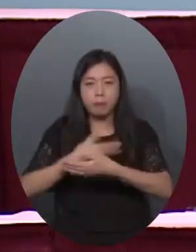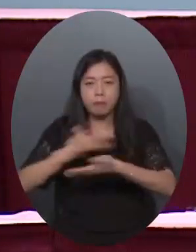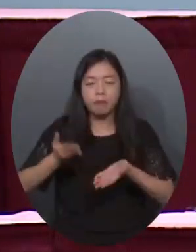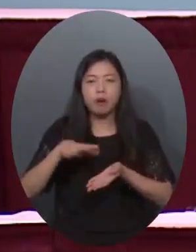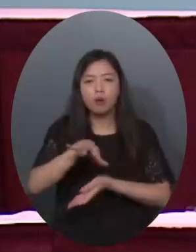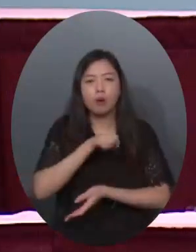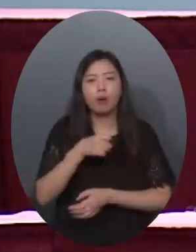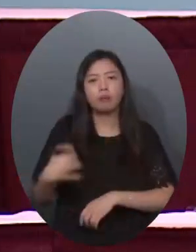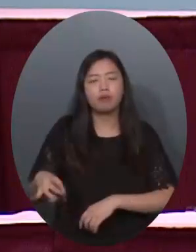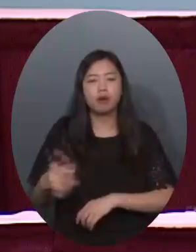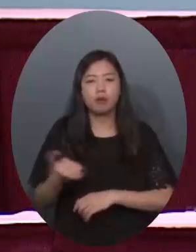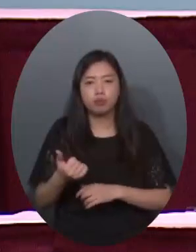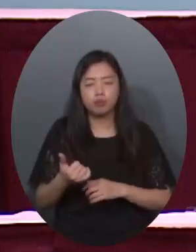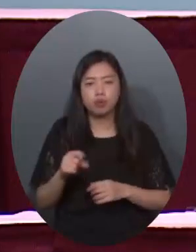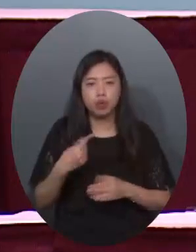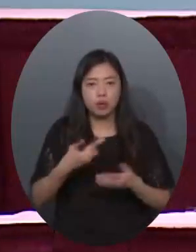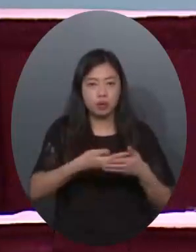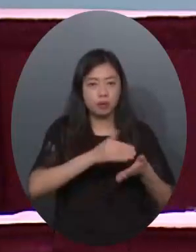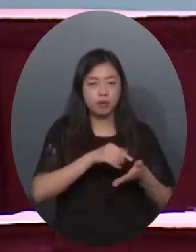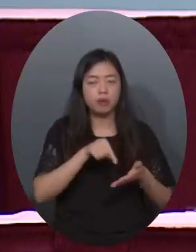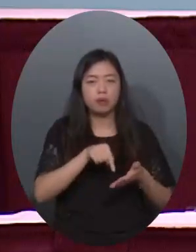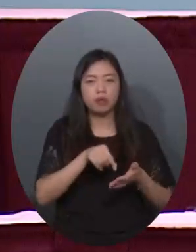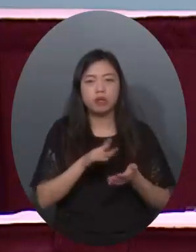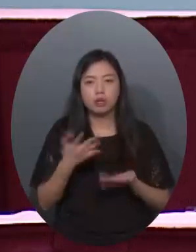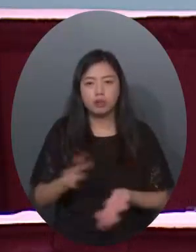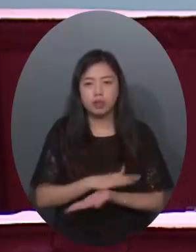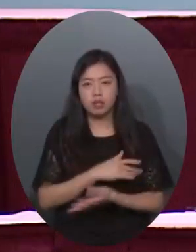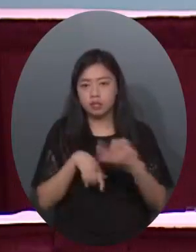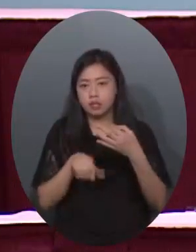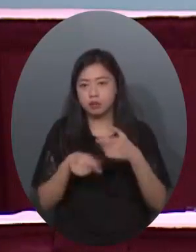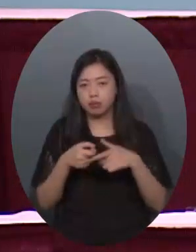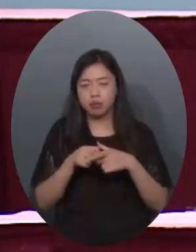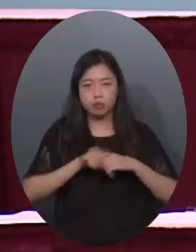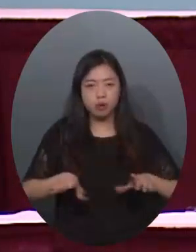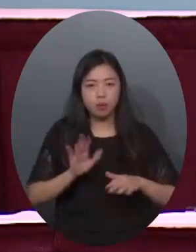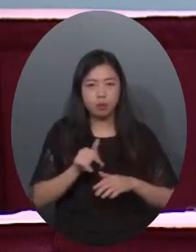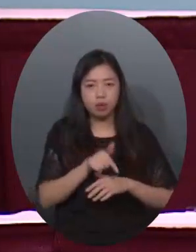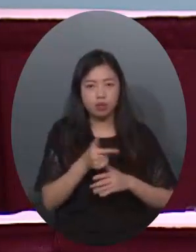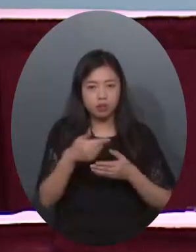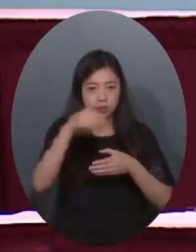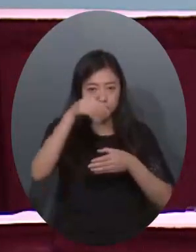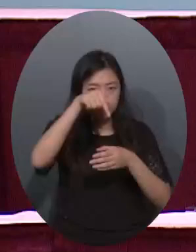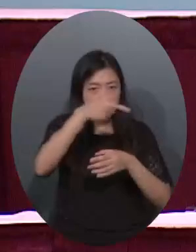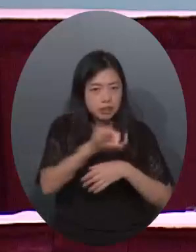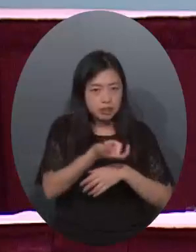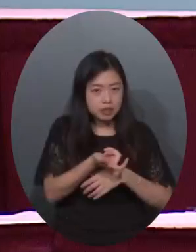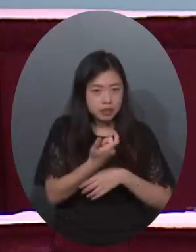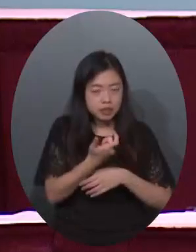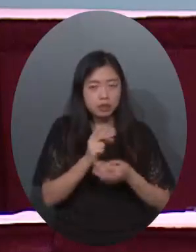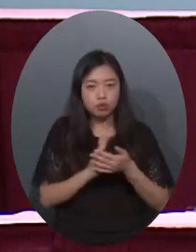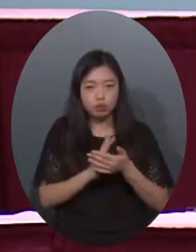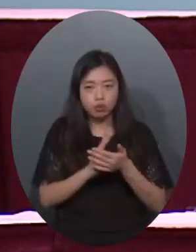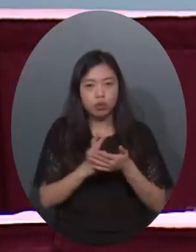在票價方面，公司在今年3月宣布將會按照票價調整機制，於今